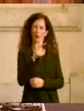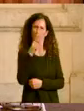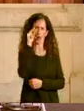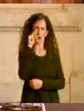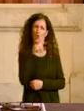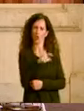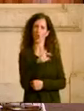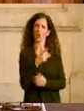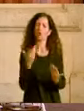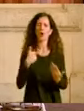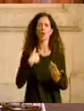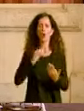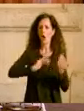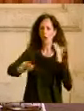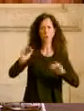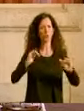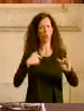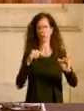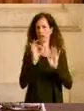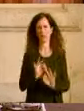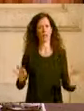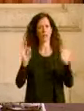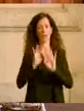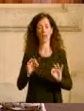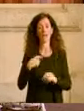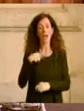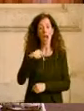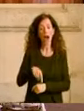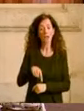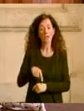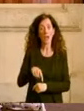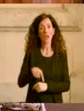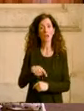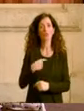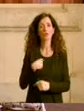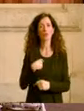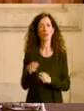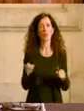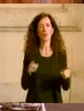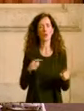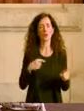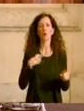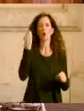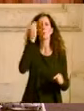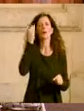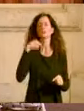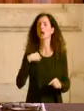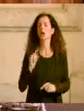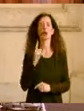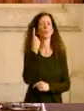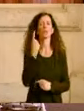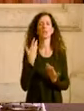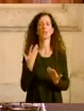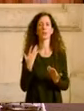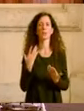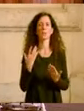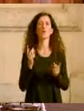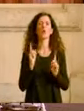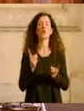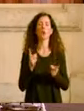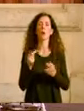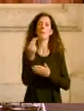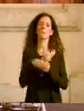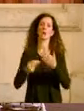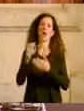non escludiamo nulla. Adesso però il primo pensiero, non mi faccio entrare nei dettagli, ma il primo pensiero è sicuramente per il piano europeo